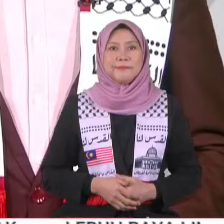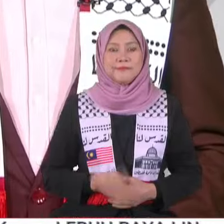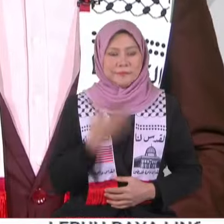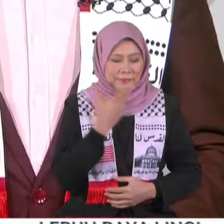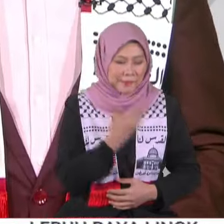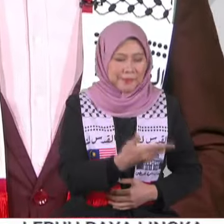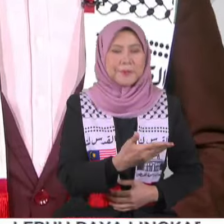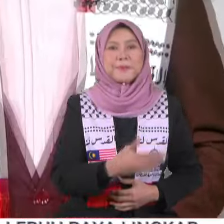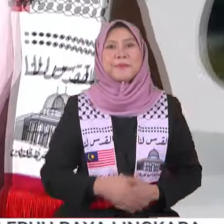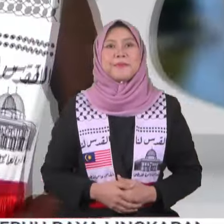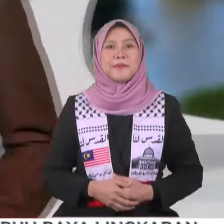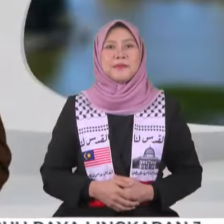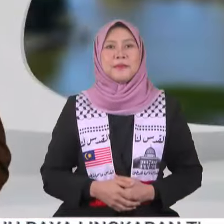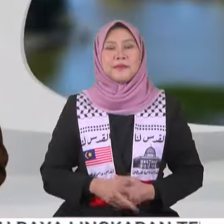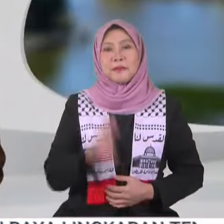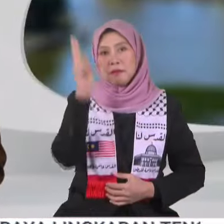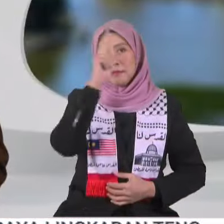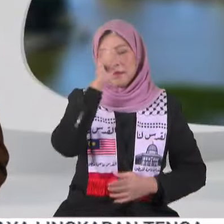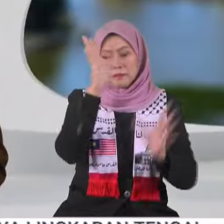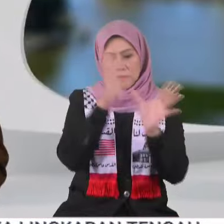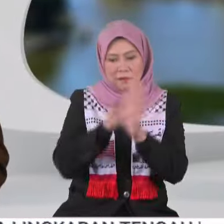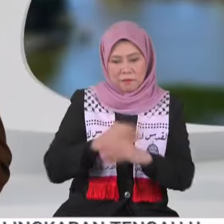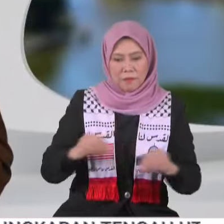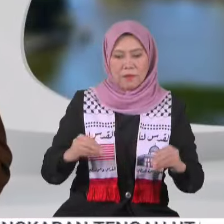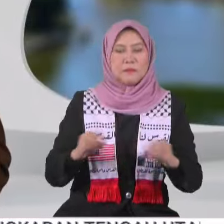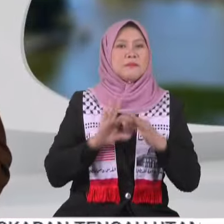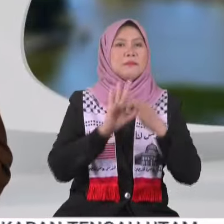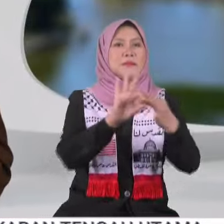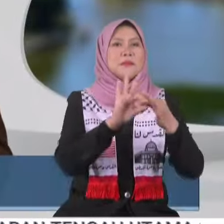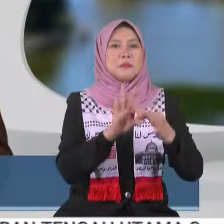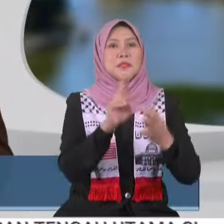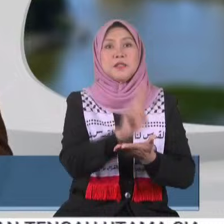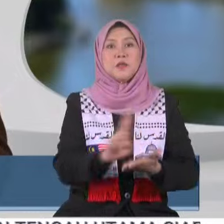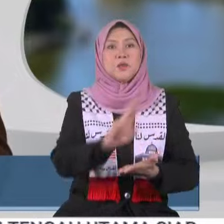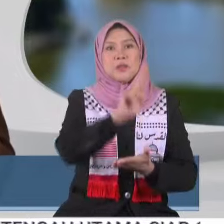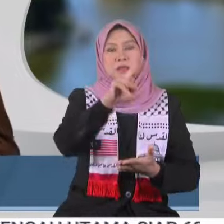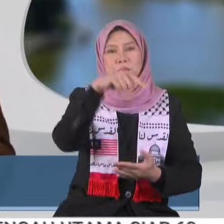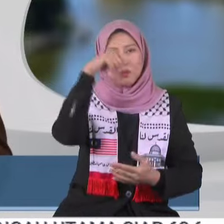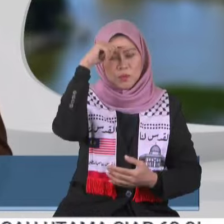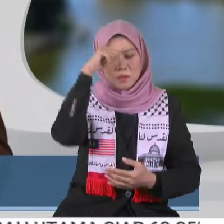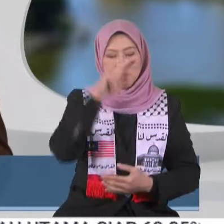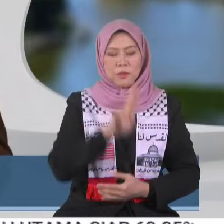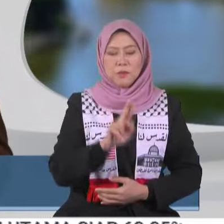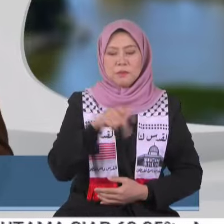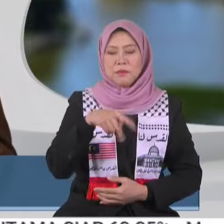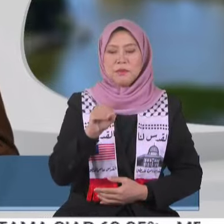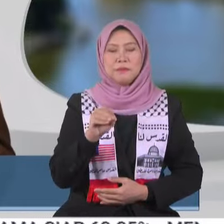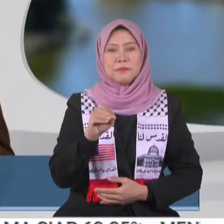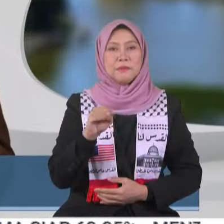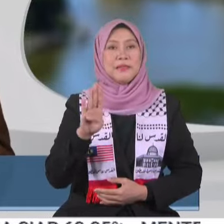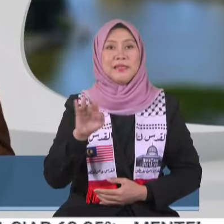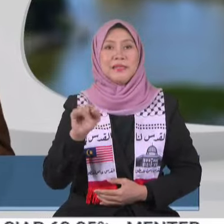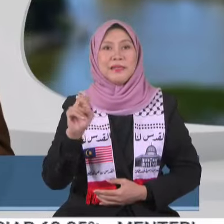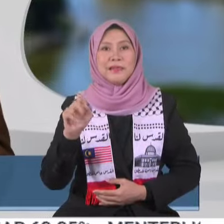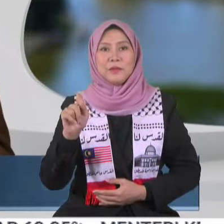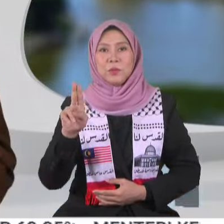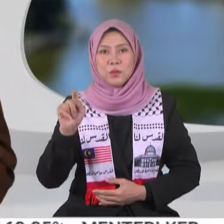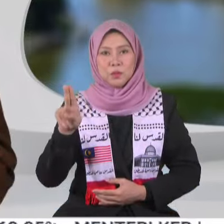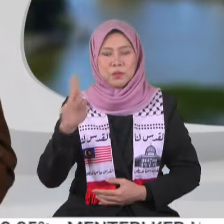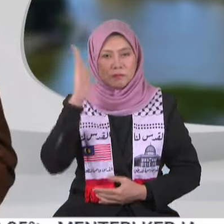Baik, terima kasih, Dia. Kerajaan Sarawak dengan kerjasama Universiti Putra Malaysia UPM Kampus Bintulu merancang